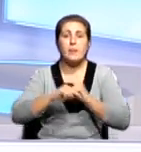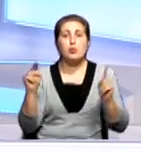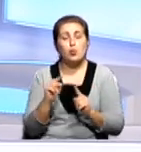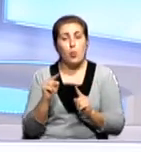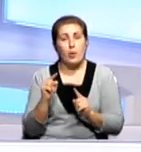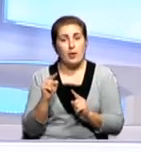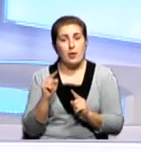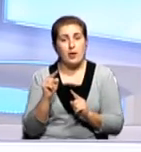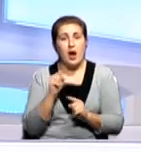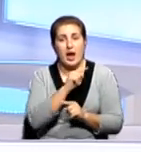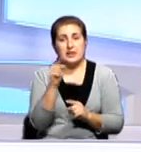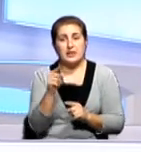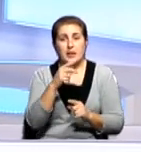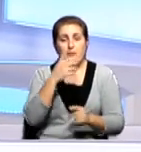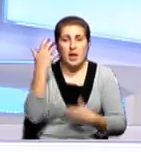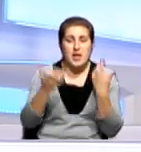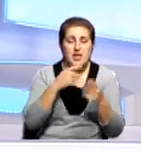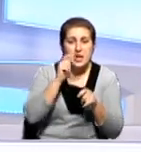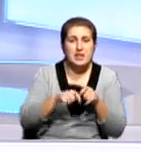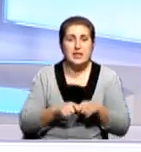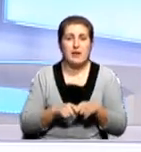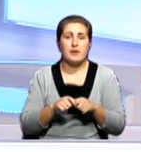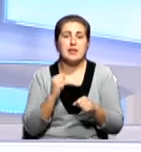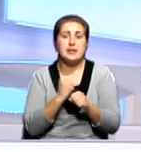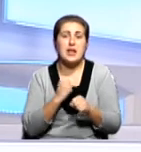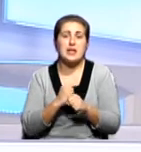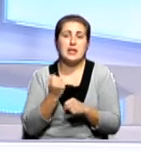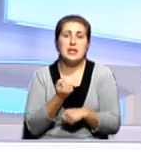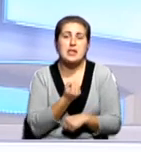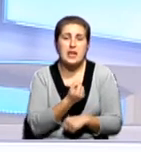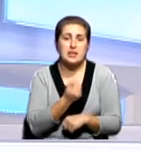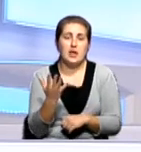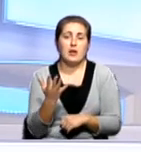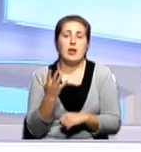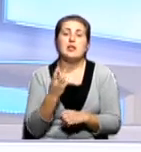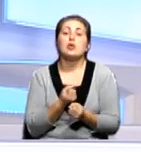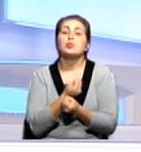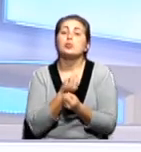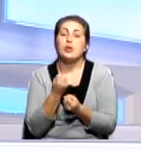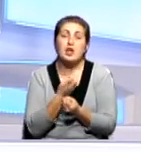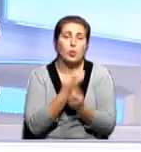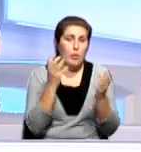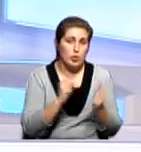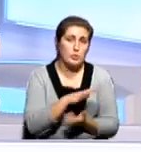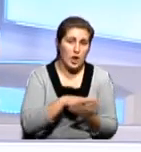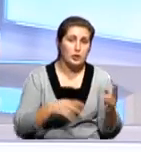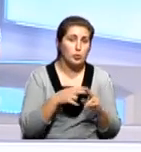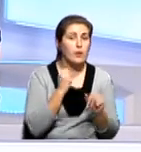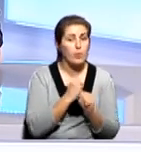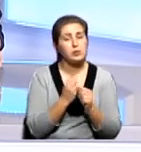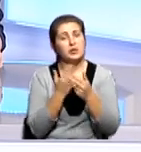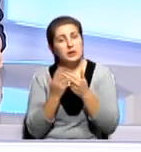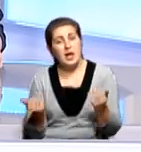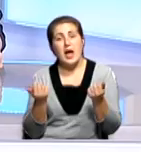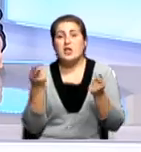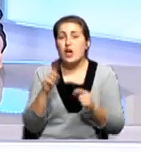они проанализировали сделали несколько сколько можно продолжать эту работу да И